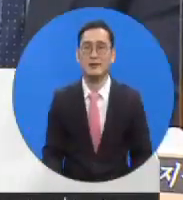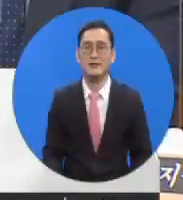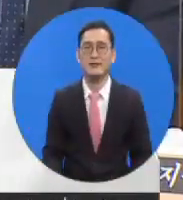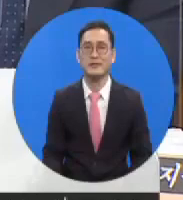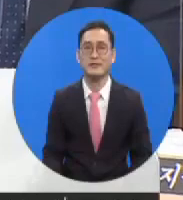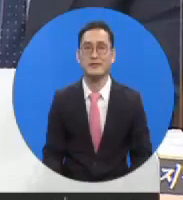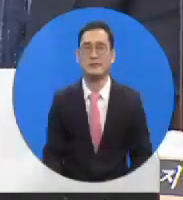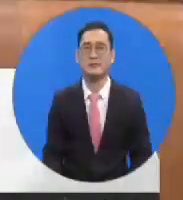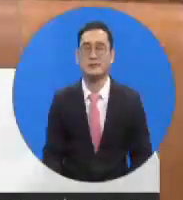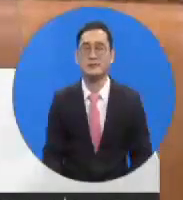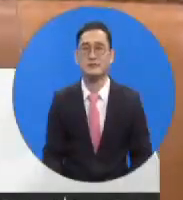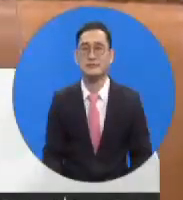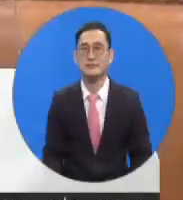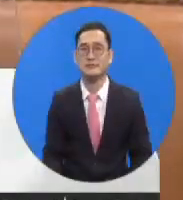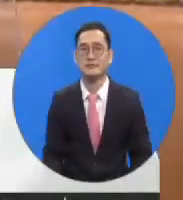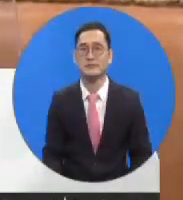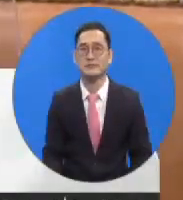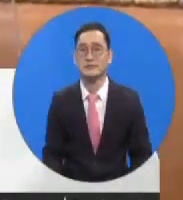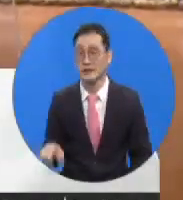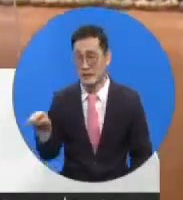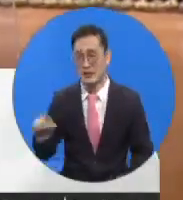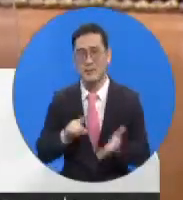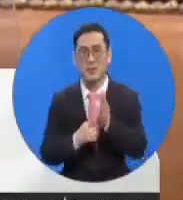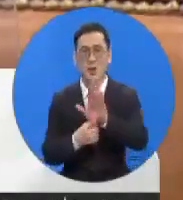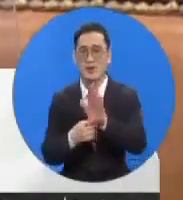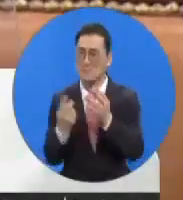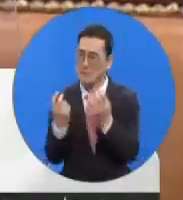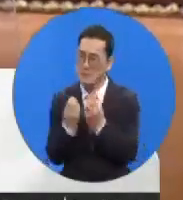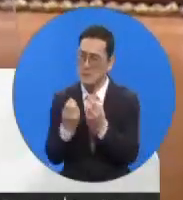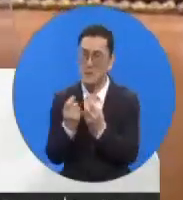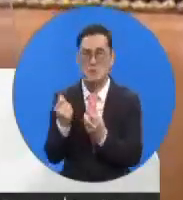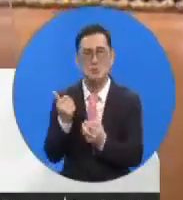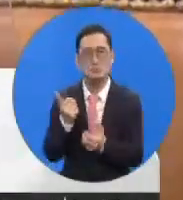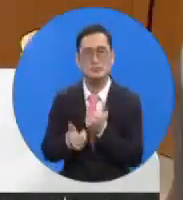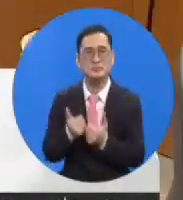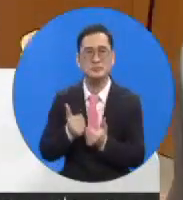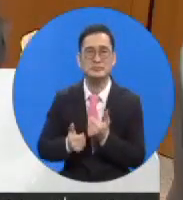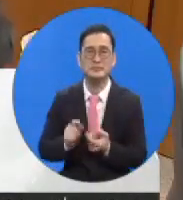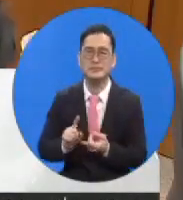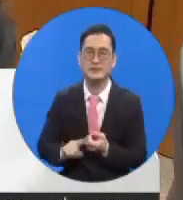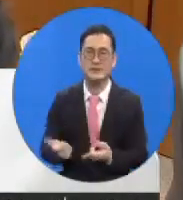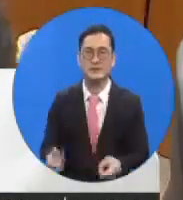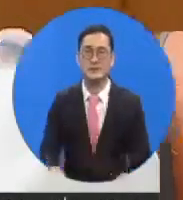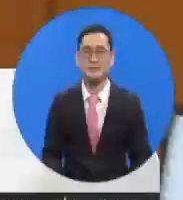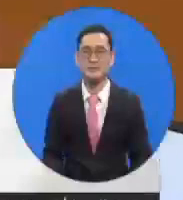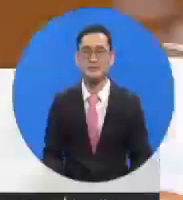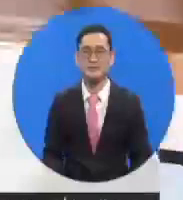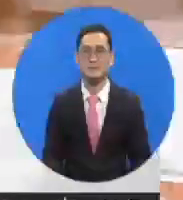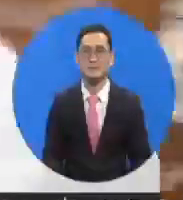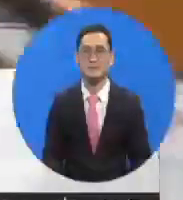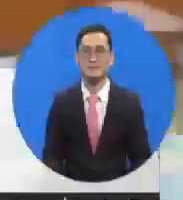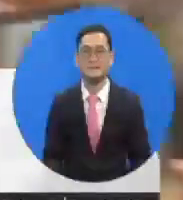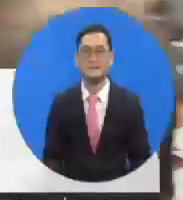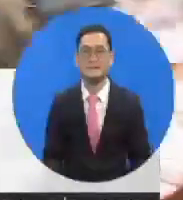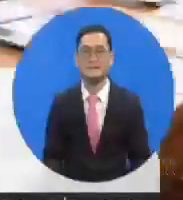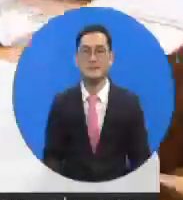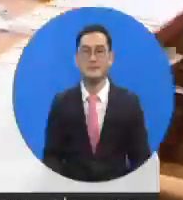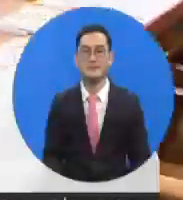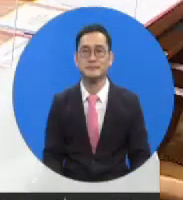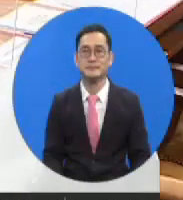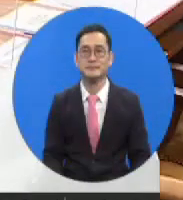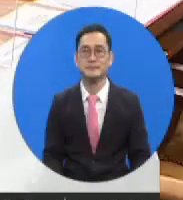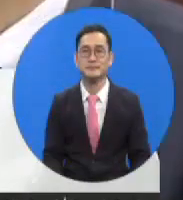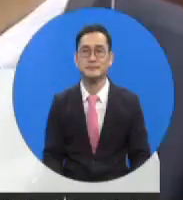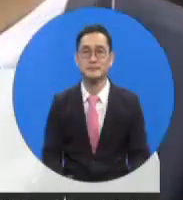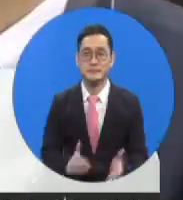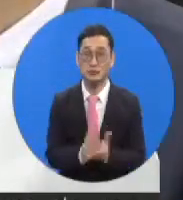없지 않았을 것 같은데 저는 그걸 표현하는 방식에서는 문제가 있지 않았나. 그러니까 그렇기 때문에 뭐 별 문제가 없다는 식으로 가기에는 지금 불안감이 너무 큰 거고